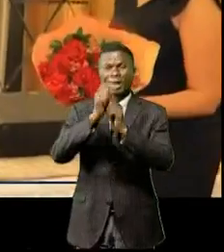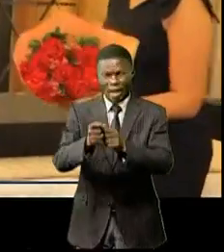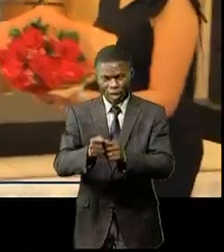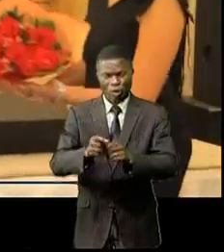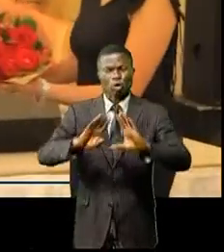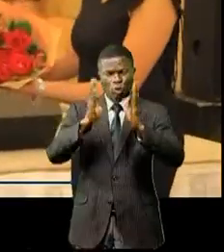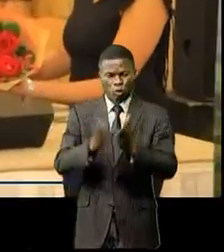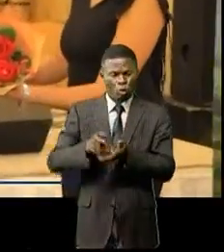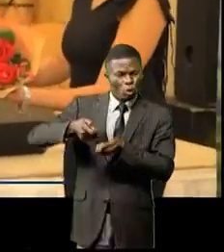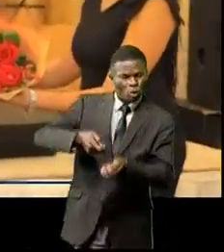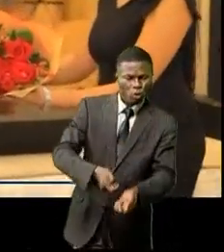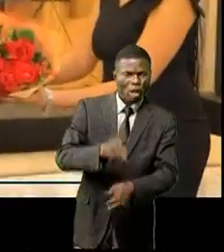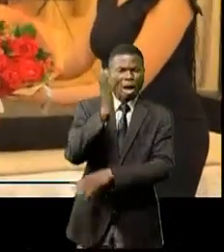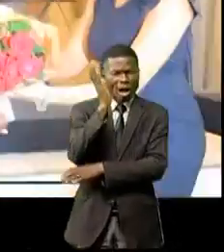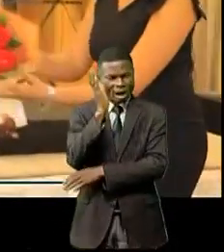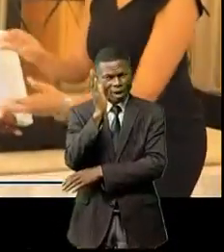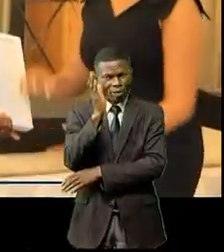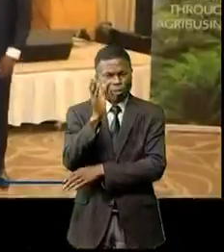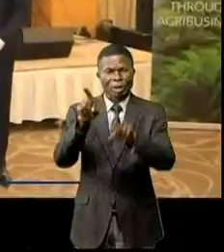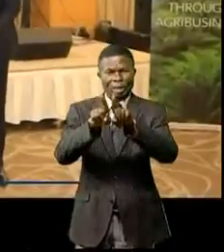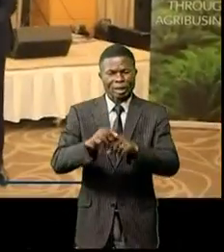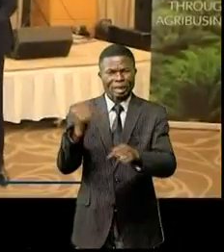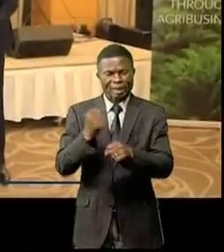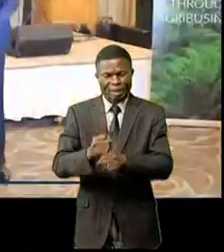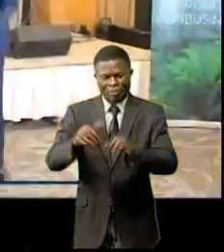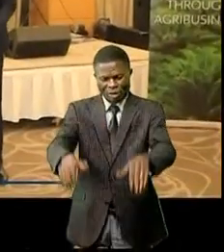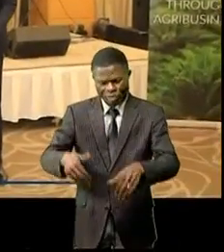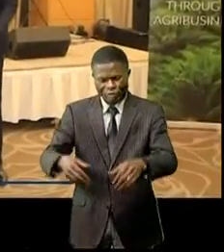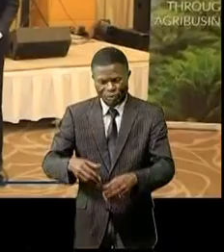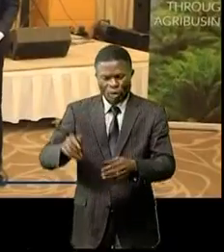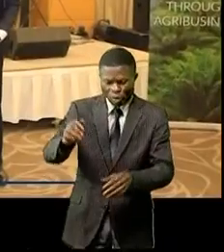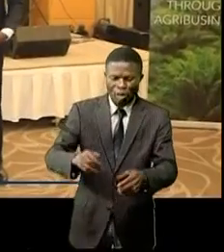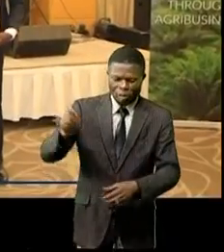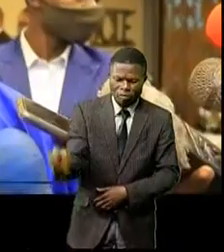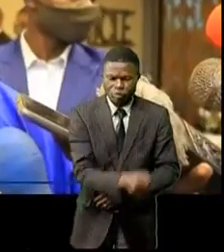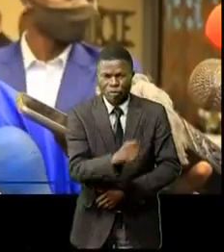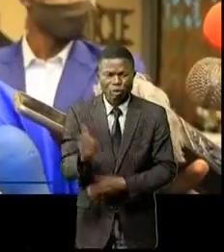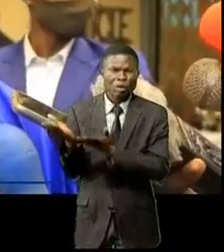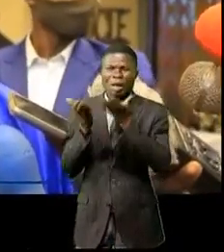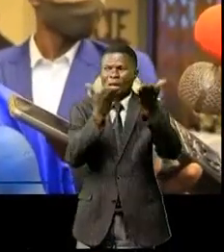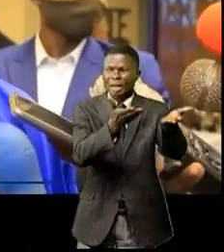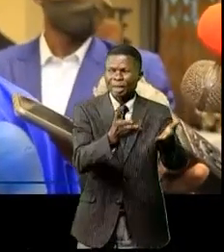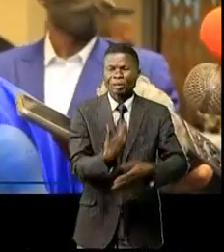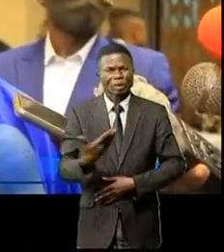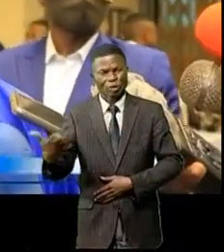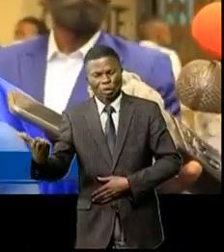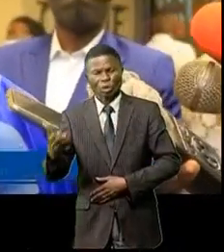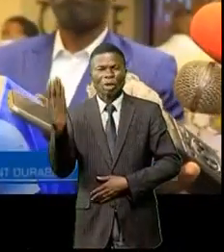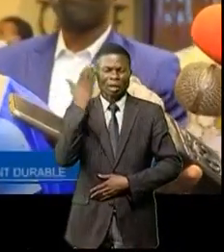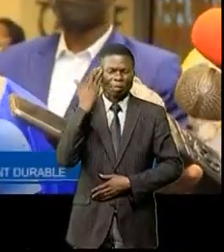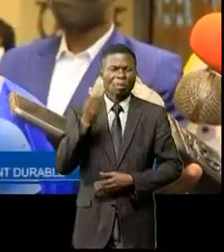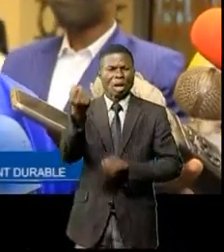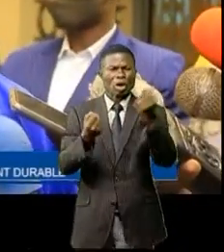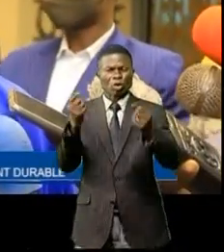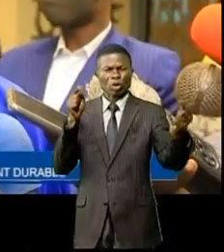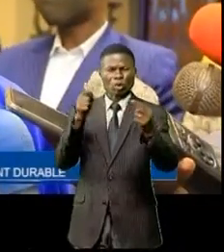ont planté, qui travaillent dans les pépinières, ceux qui ont sarclé, ceux qui ont transporté les hommes et les femmes, les camionnettes